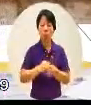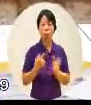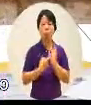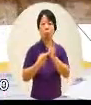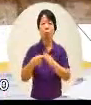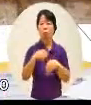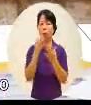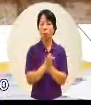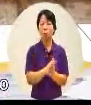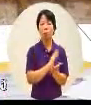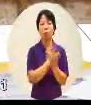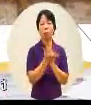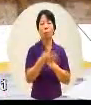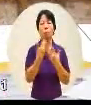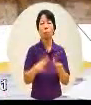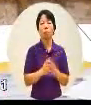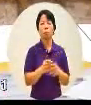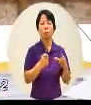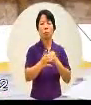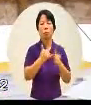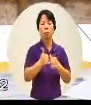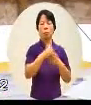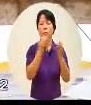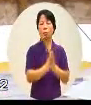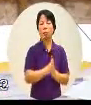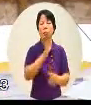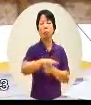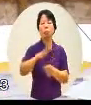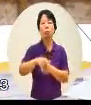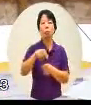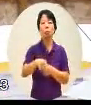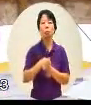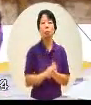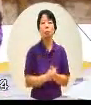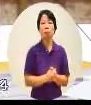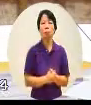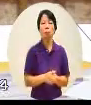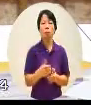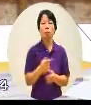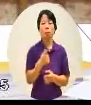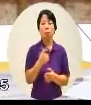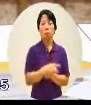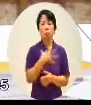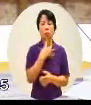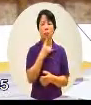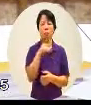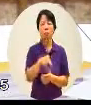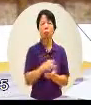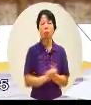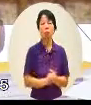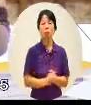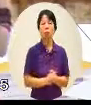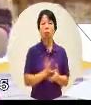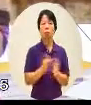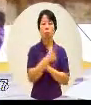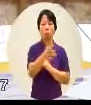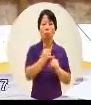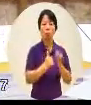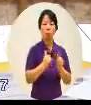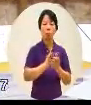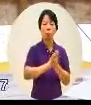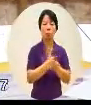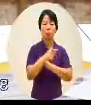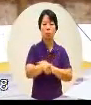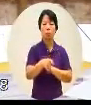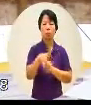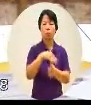行拢爱补，补到含公民都咧补，非常非常的奇怪耶，怎么现在社会变成这些